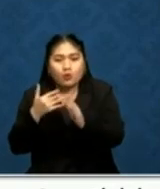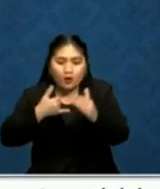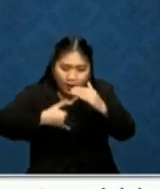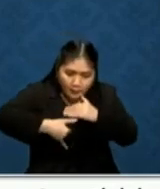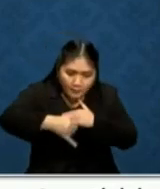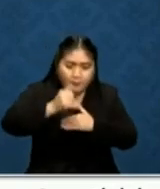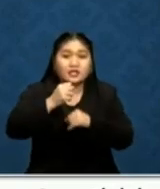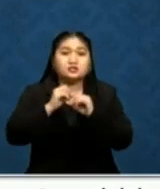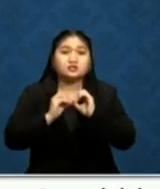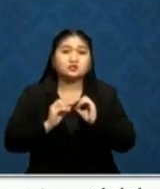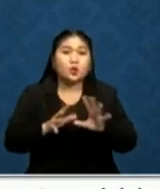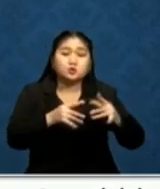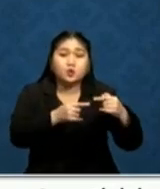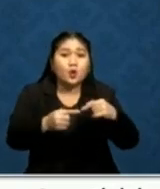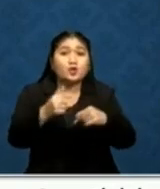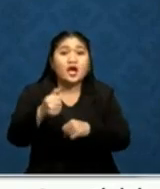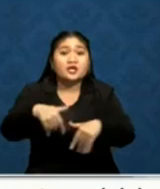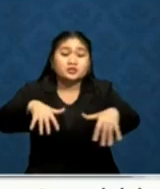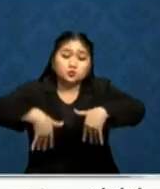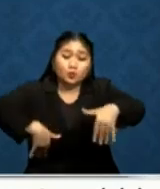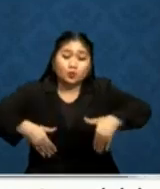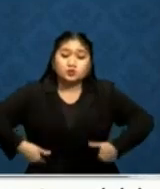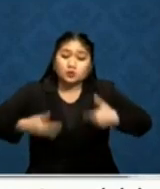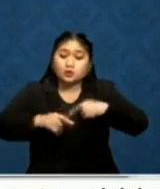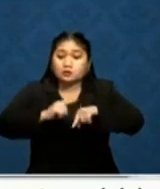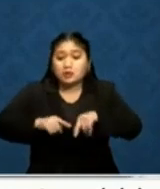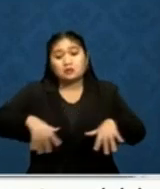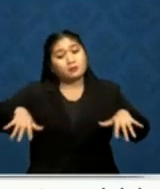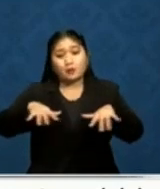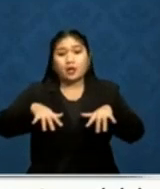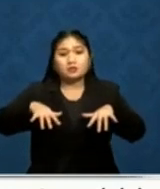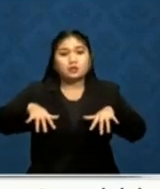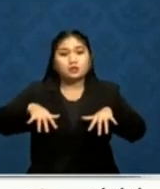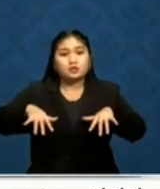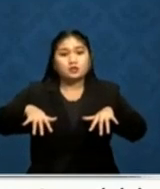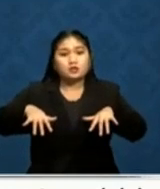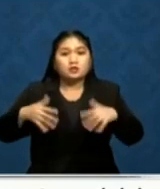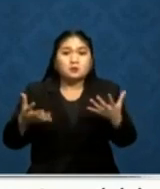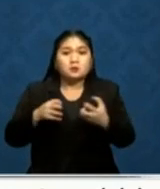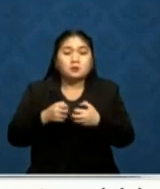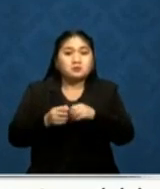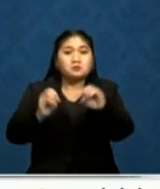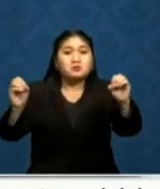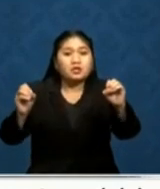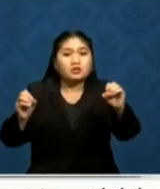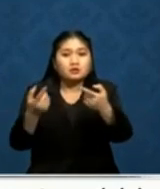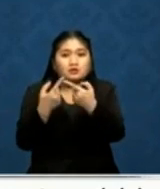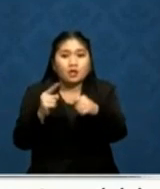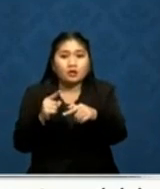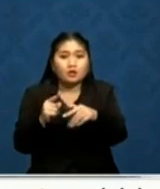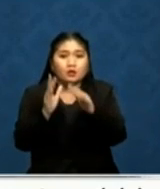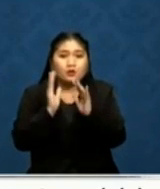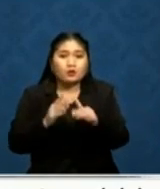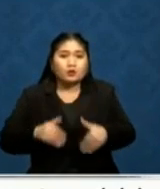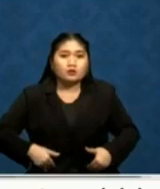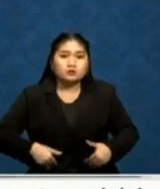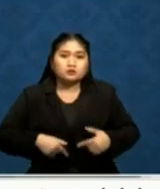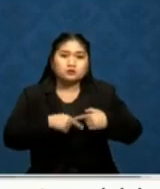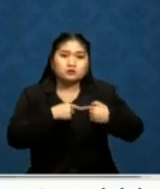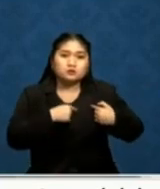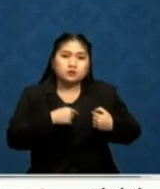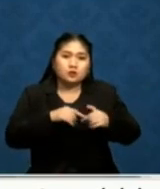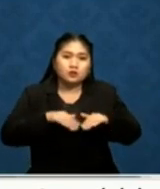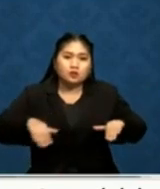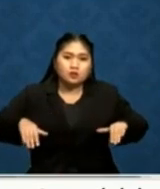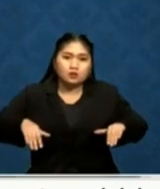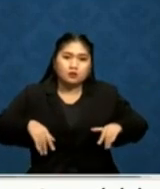อนต่อไปใช้ชีวิตในสังคมได้อย่างปกติโดยทิ้งบาดแผลเป็นปมชีวิตในใจไว้กับเด็ก